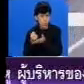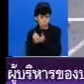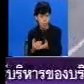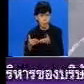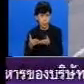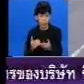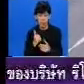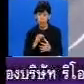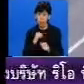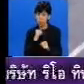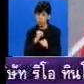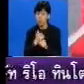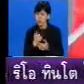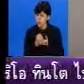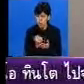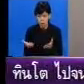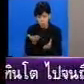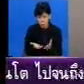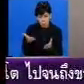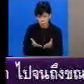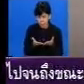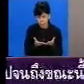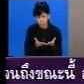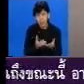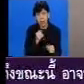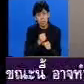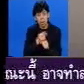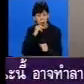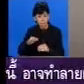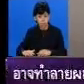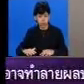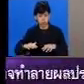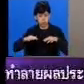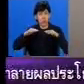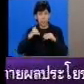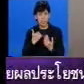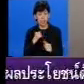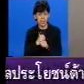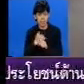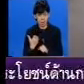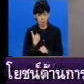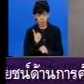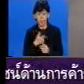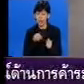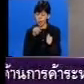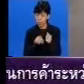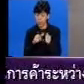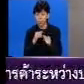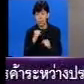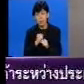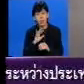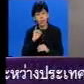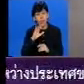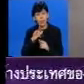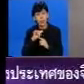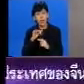ครองจากปกครองจังหวัดเพื่อช่วยขนย้ายทรัพย์สินก่อนที่จะถูกน้ำท่วมเสียหายส่วนที่ตำบลนบปริงนายชัยยาบุญนาบุ